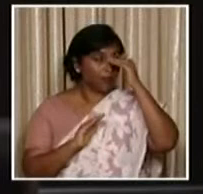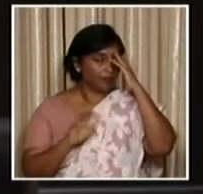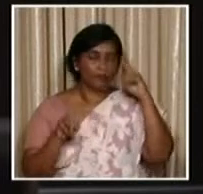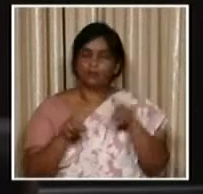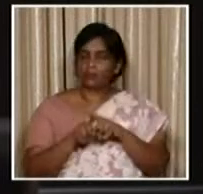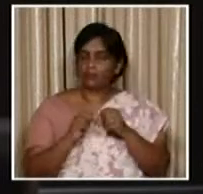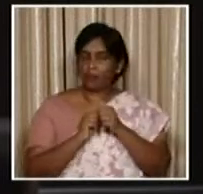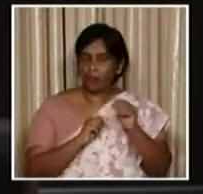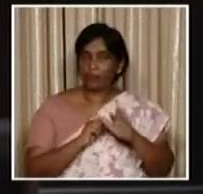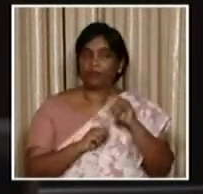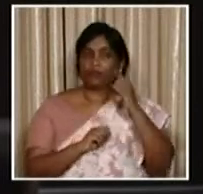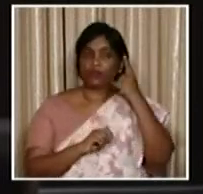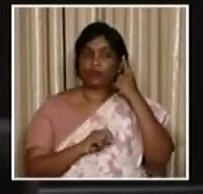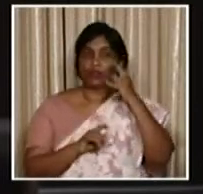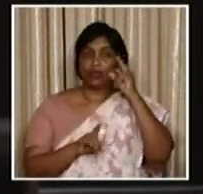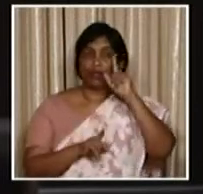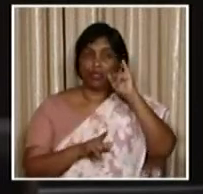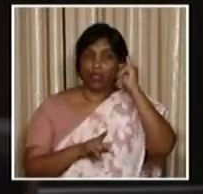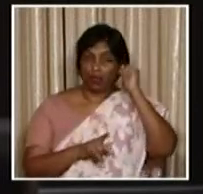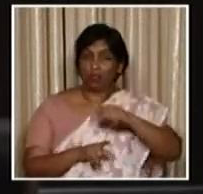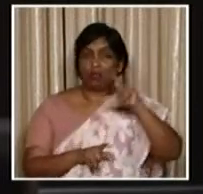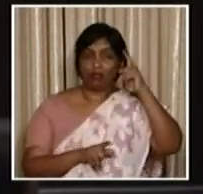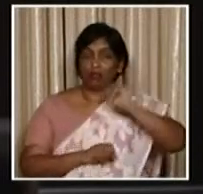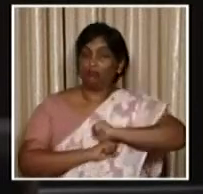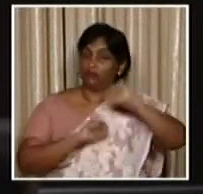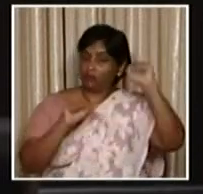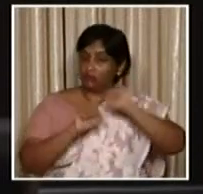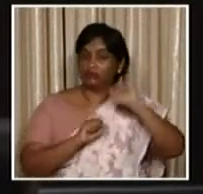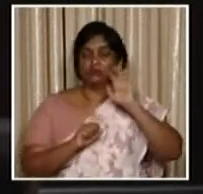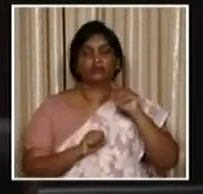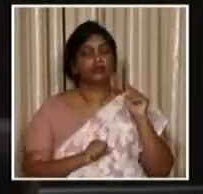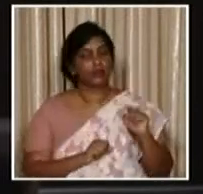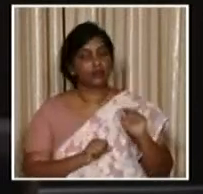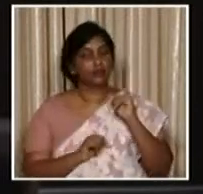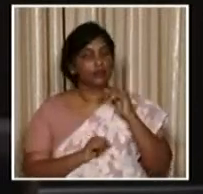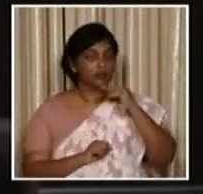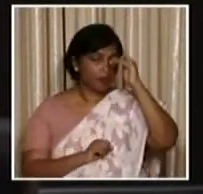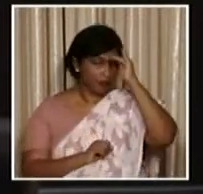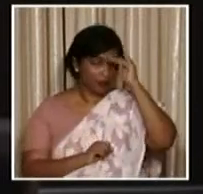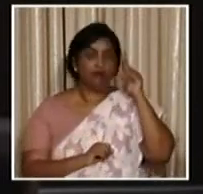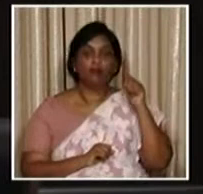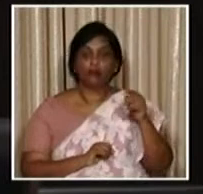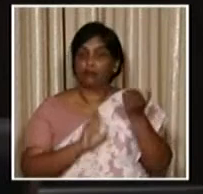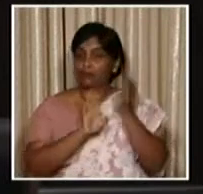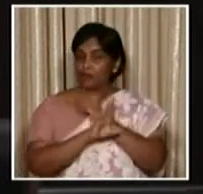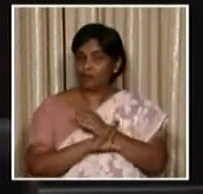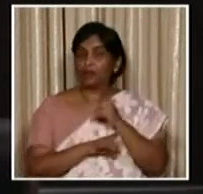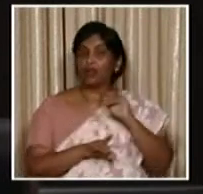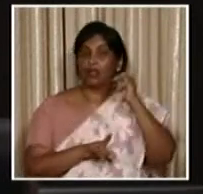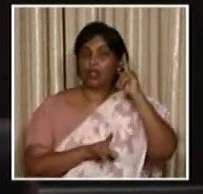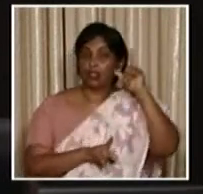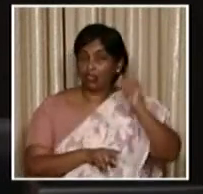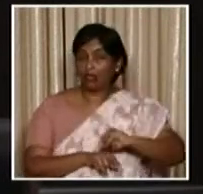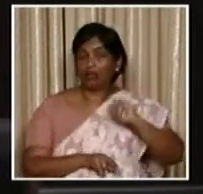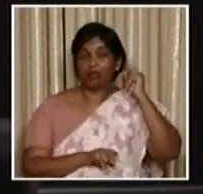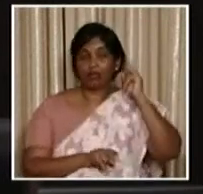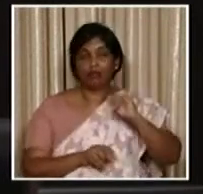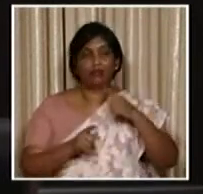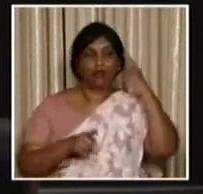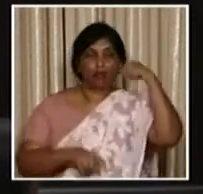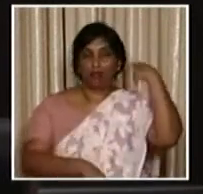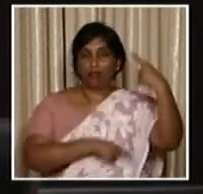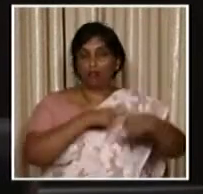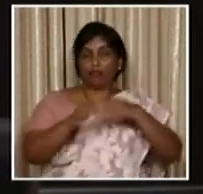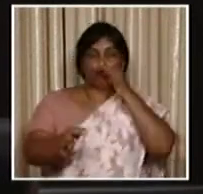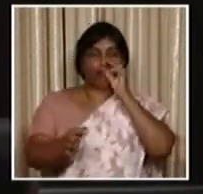විදිහට කටයුතු කරා 60 70 දහවල් තරුණයෝ උද්ඝෝෂණය කරද්දී සමහර නායකයෝ එදා ඒ 60 70 දහවල් ෆයර්